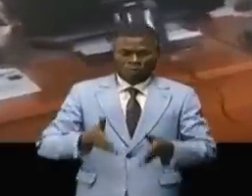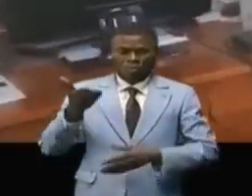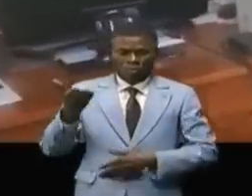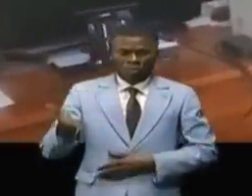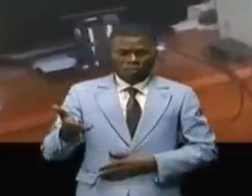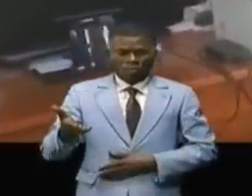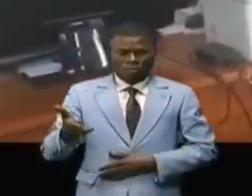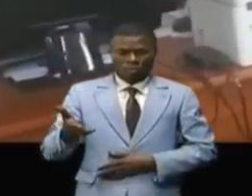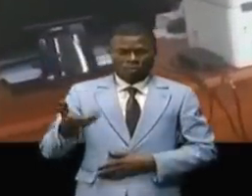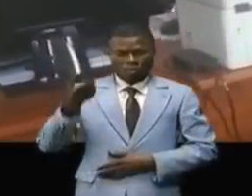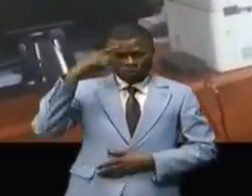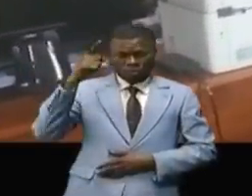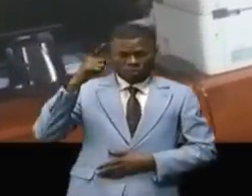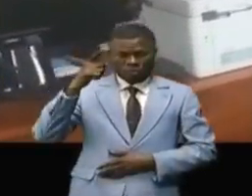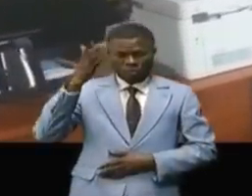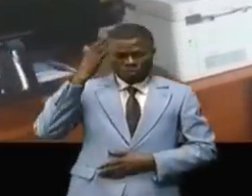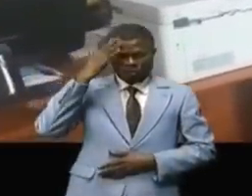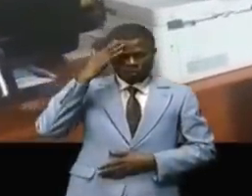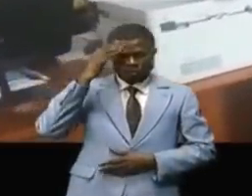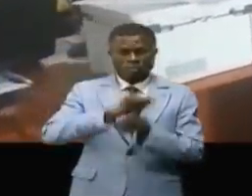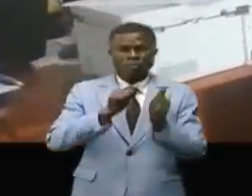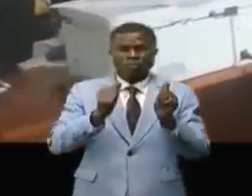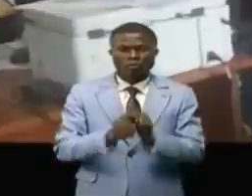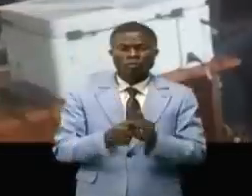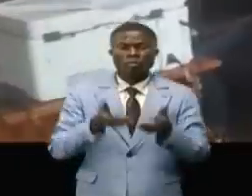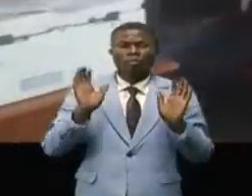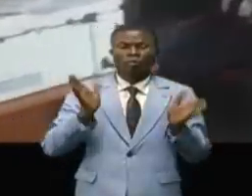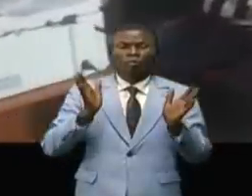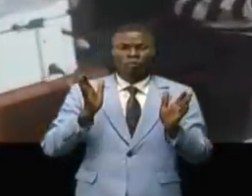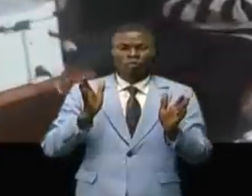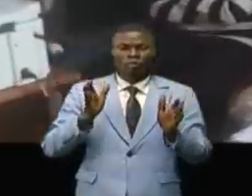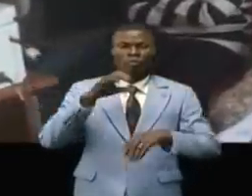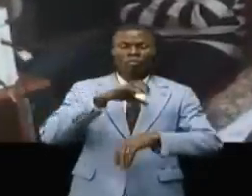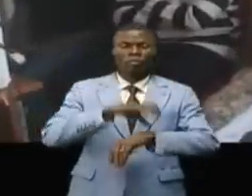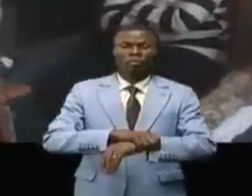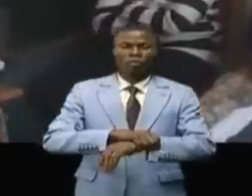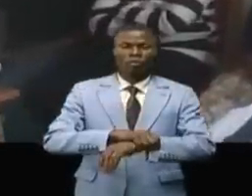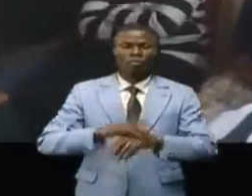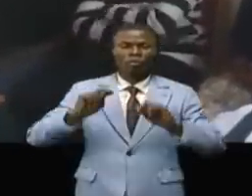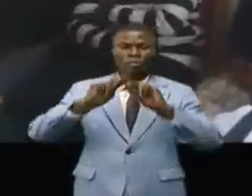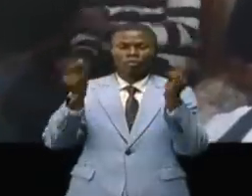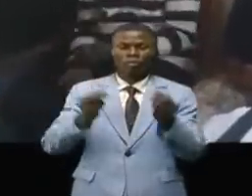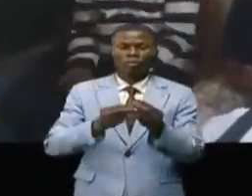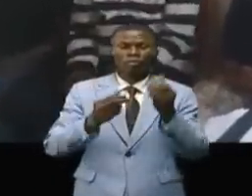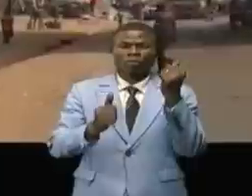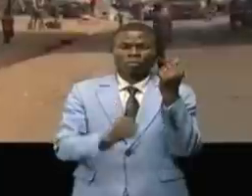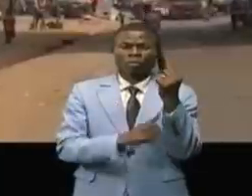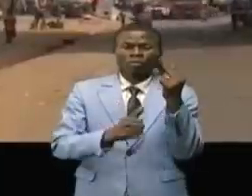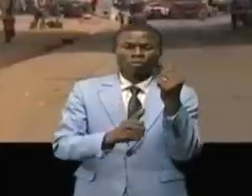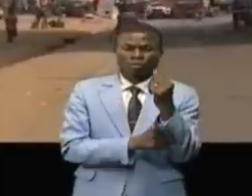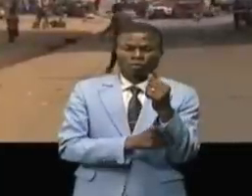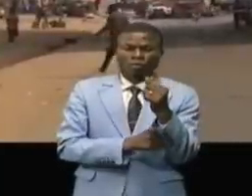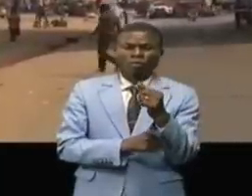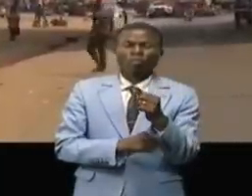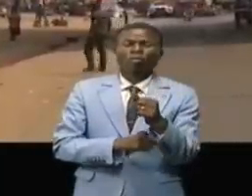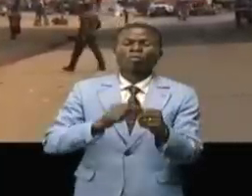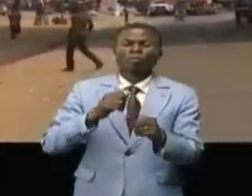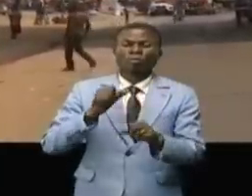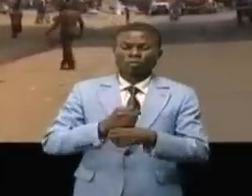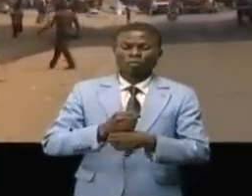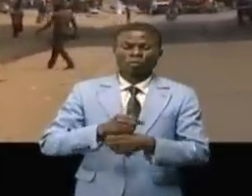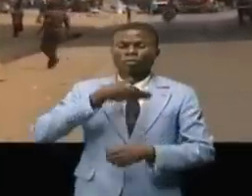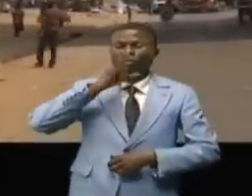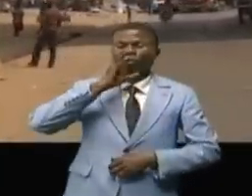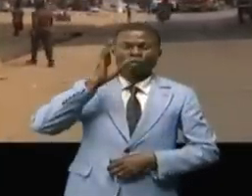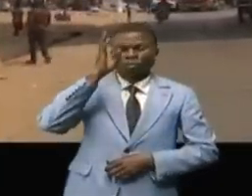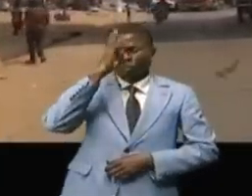afin de sentir d'une situation liée à l'arrestation d'un groupe de personnes qui dans un état d'ivresse